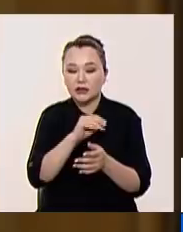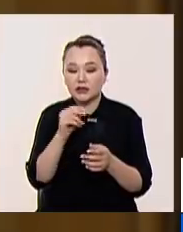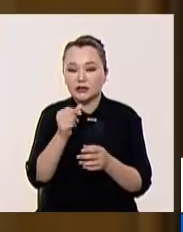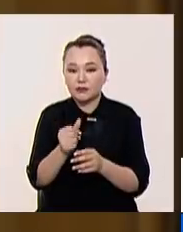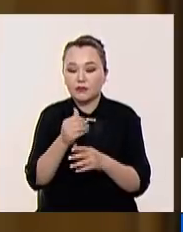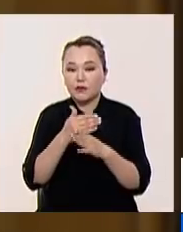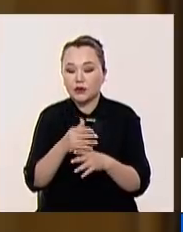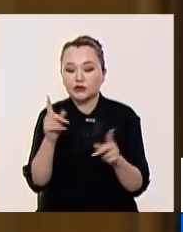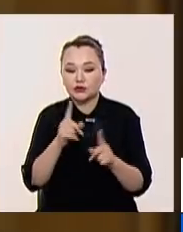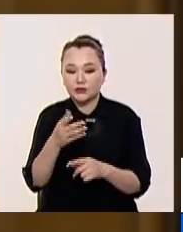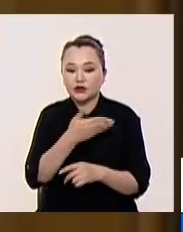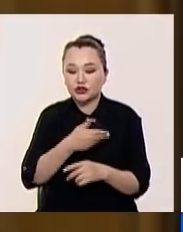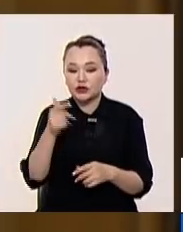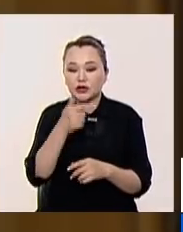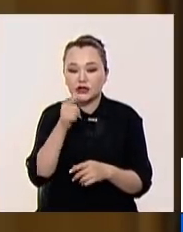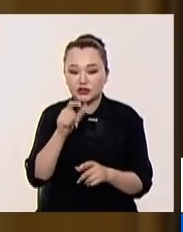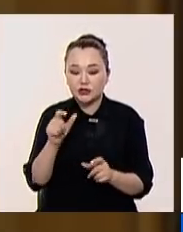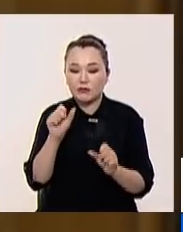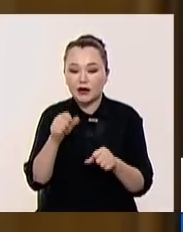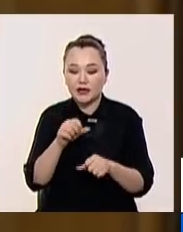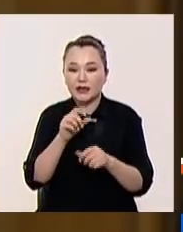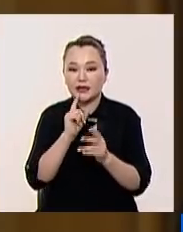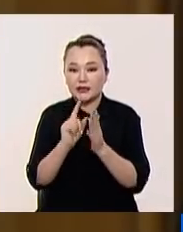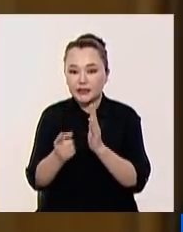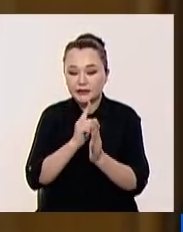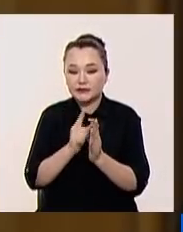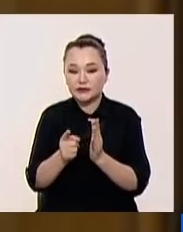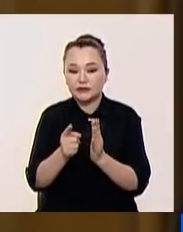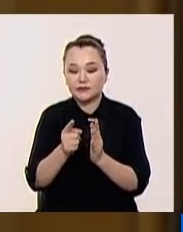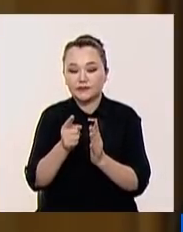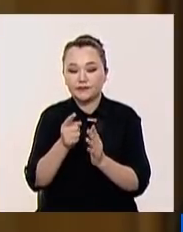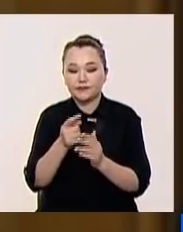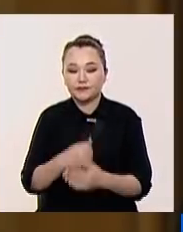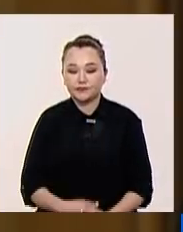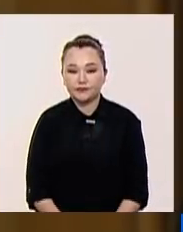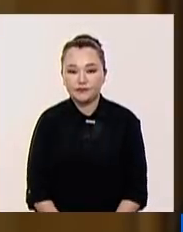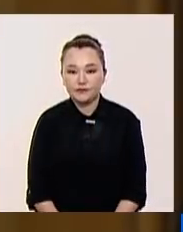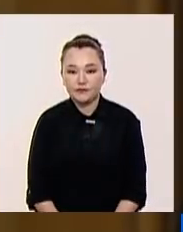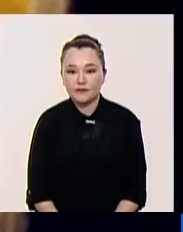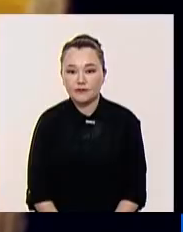чтобы наши граждане могли ездить недорогими билетами.